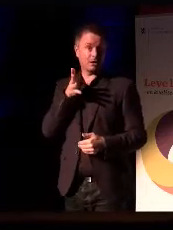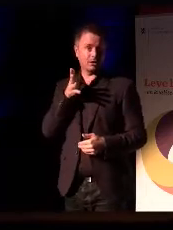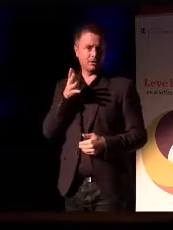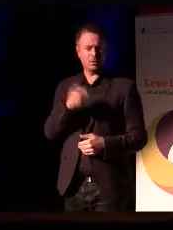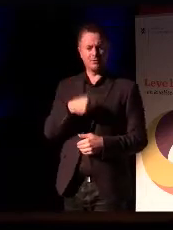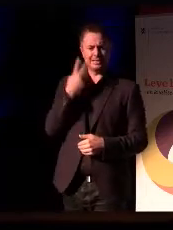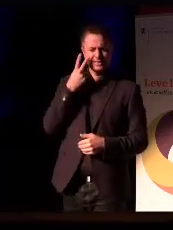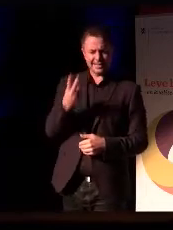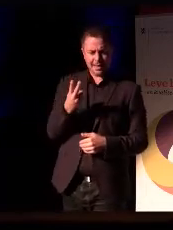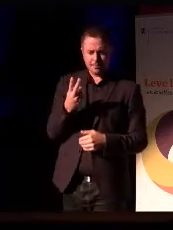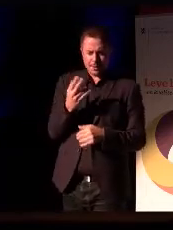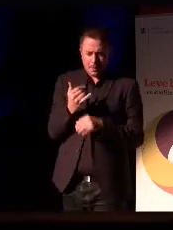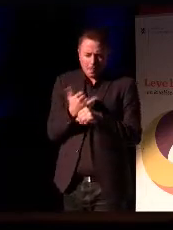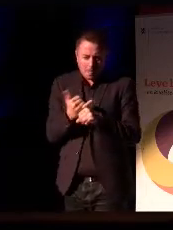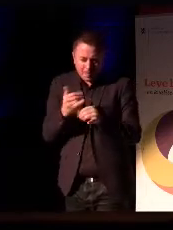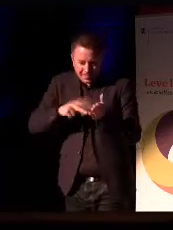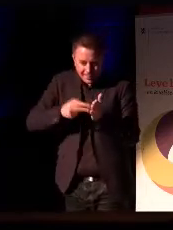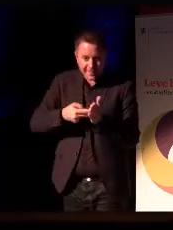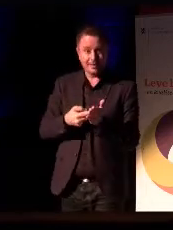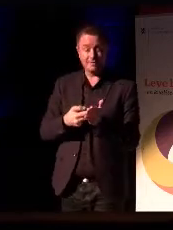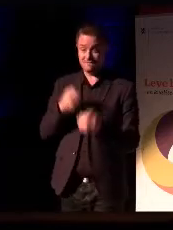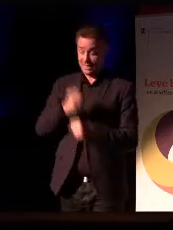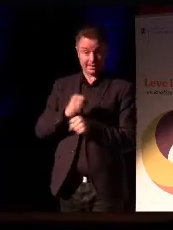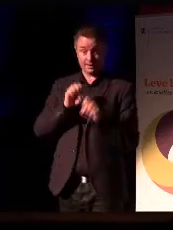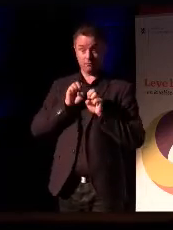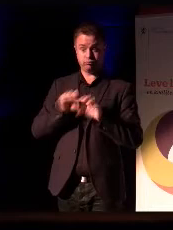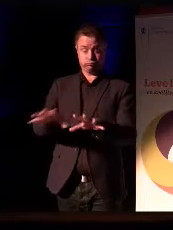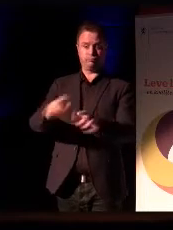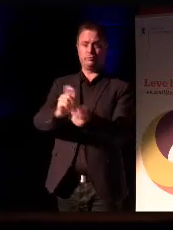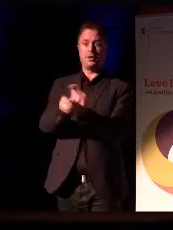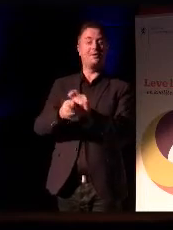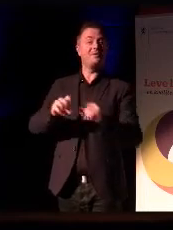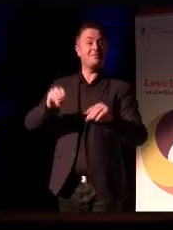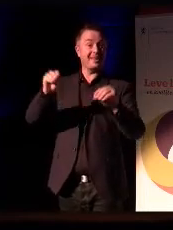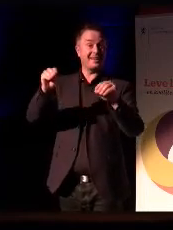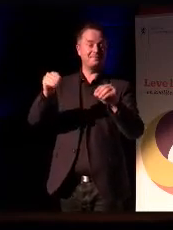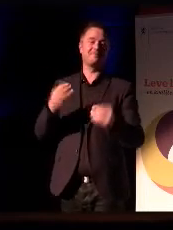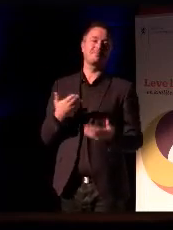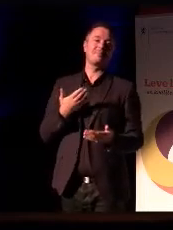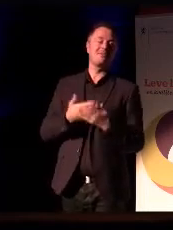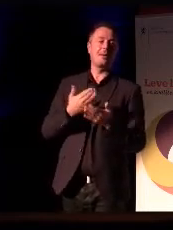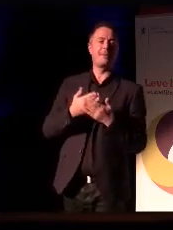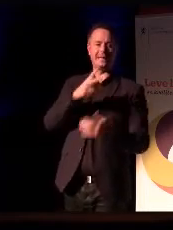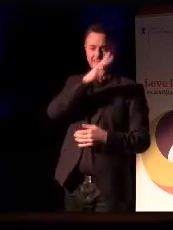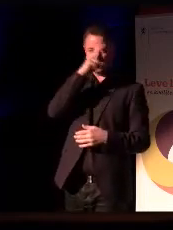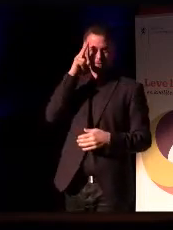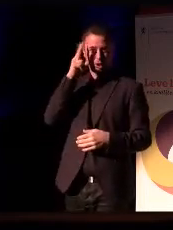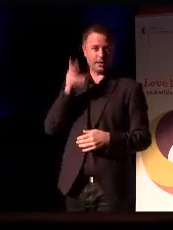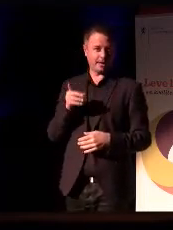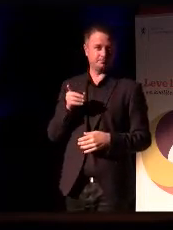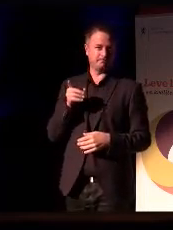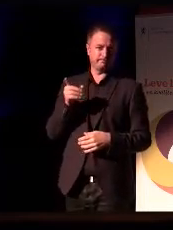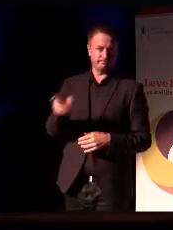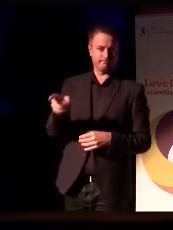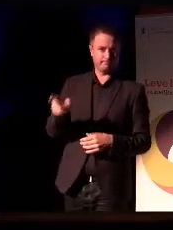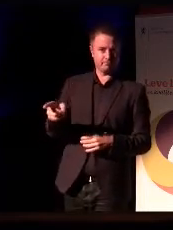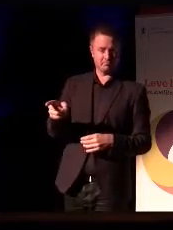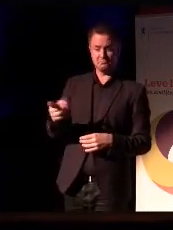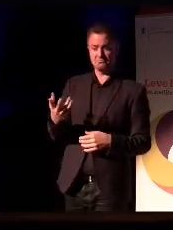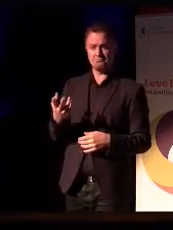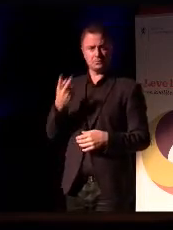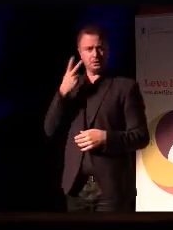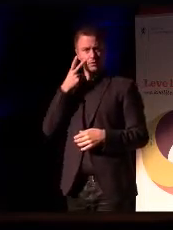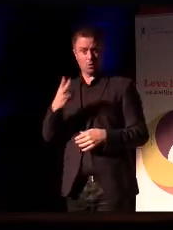grep kan gjøre en stor forskjell. Ved Hotellhøgskolen I Stavanger så har de funnet ut at bare det å ha en gul